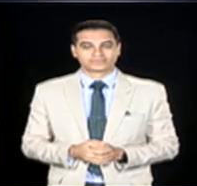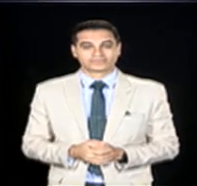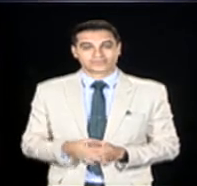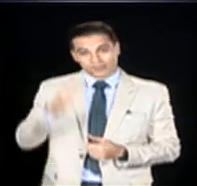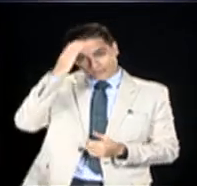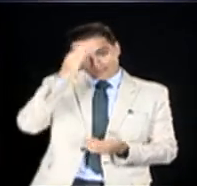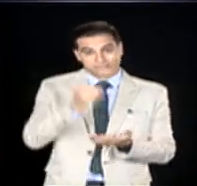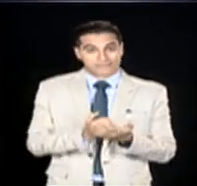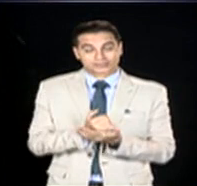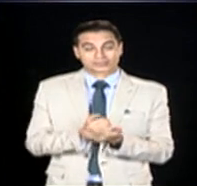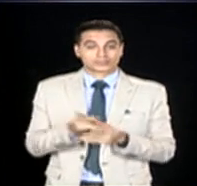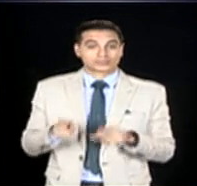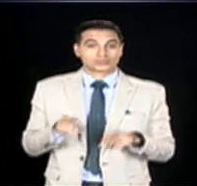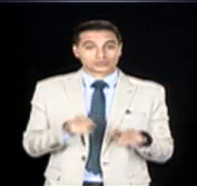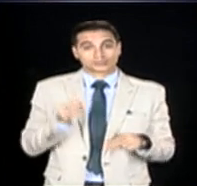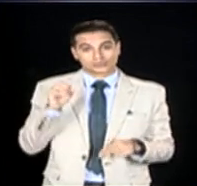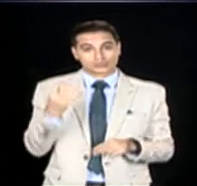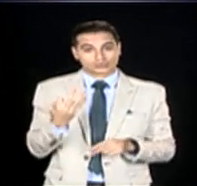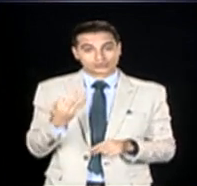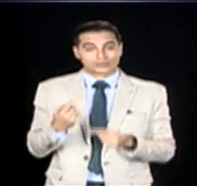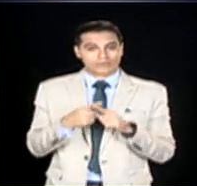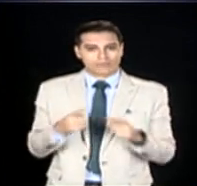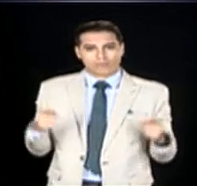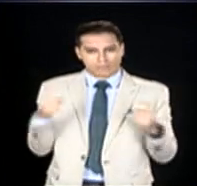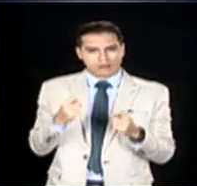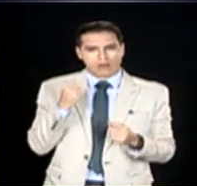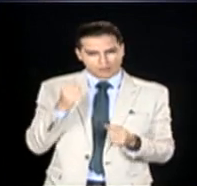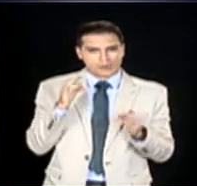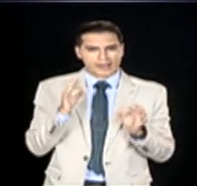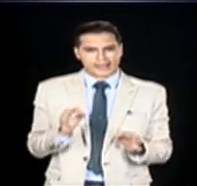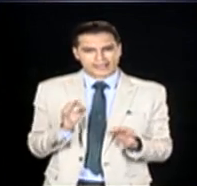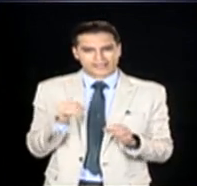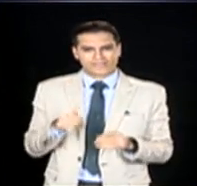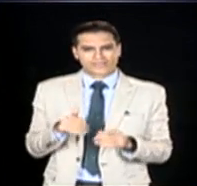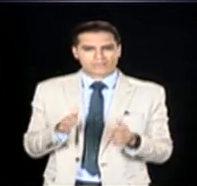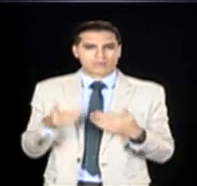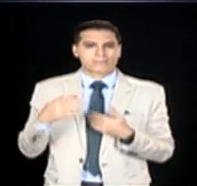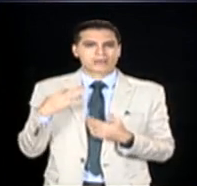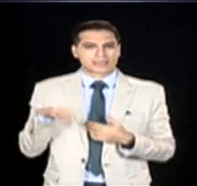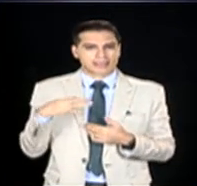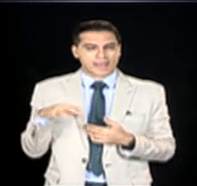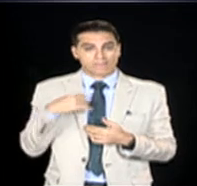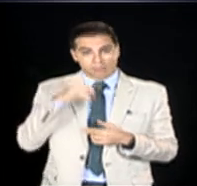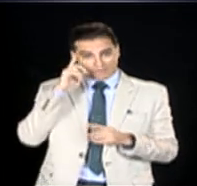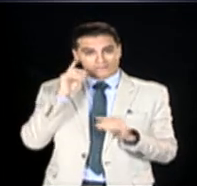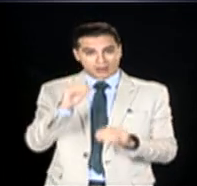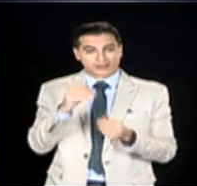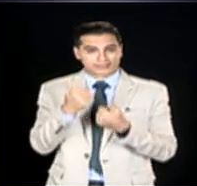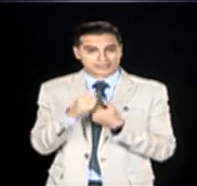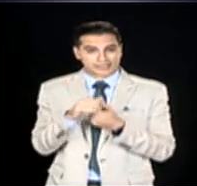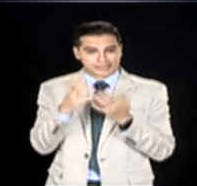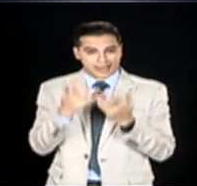عباقرة المدارس الموسم 13 مباراة قوية جدا في المربع الذهبي، وهفكركم بالنتيجة.